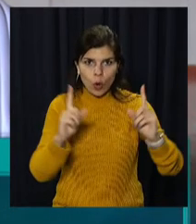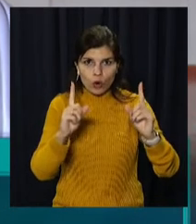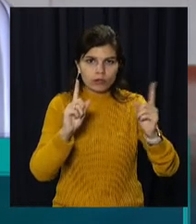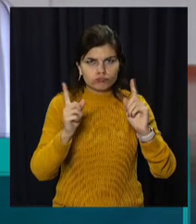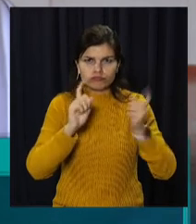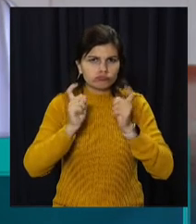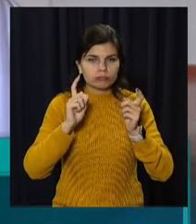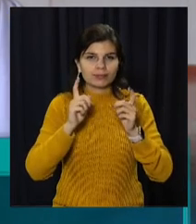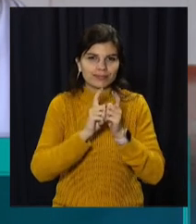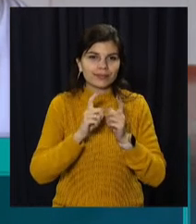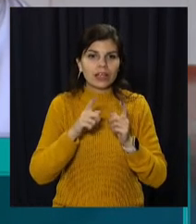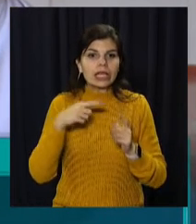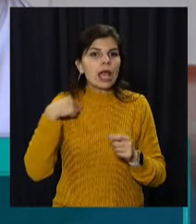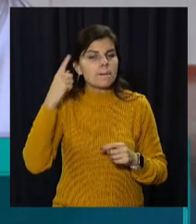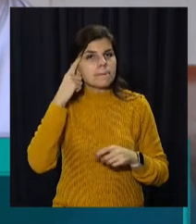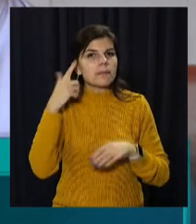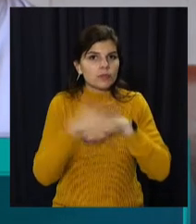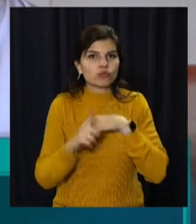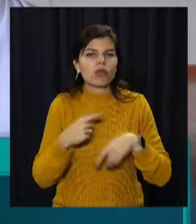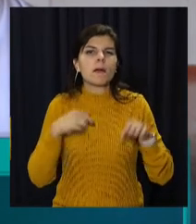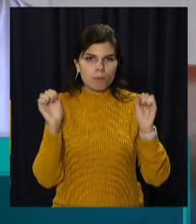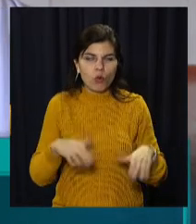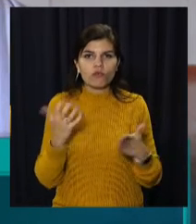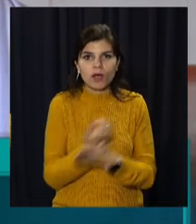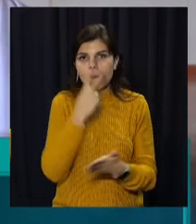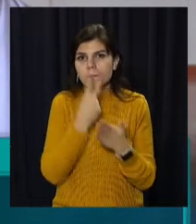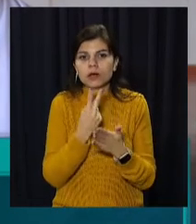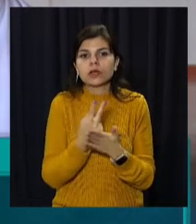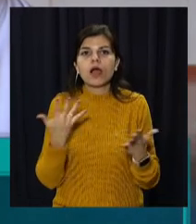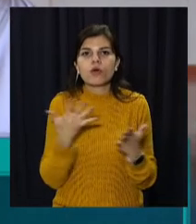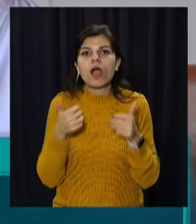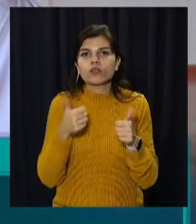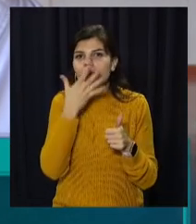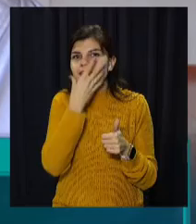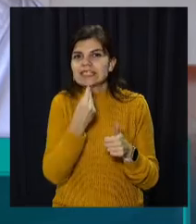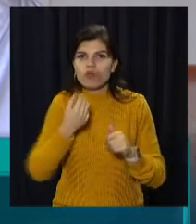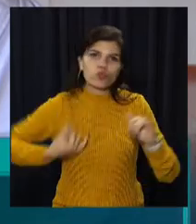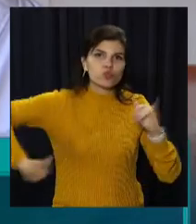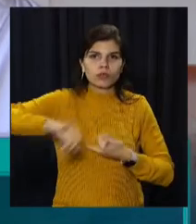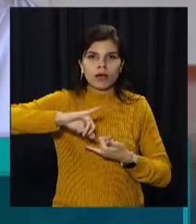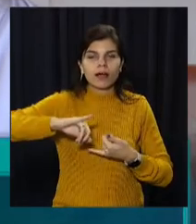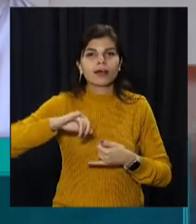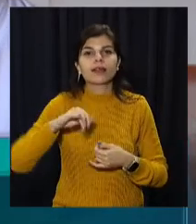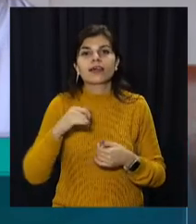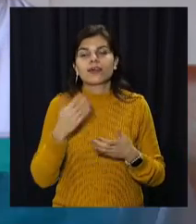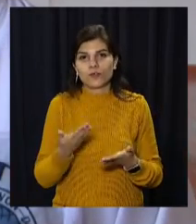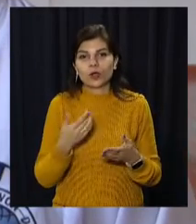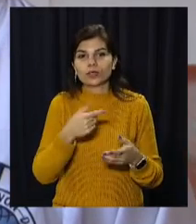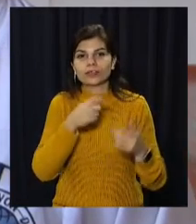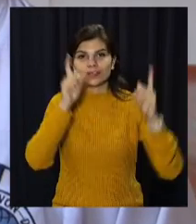виграти його і показати якийсь красивий удар вже. Соперник був послабее, і от я вже